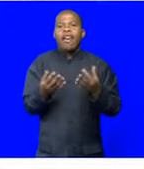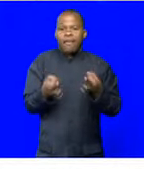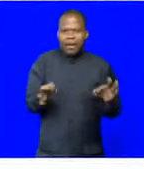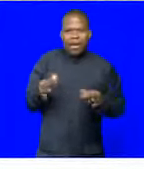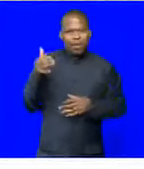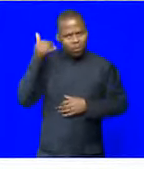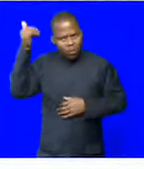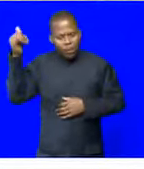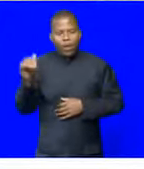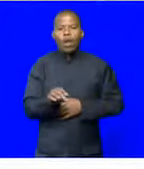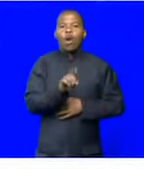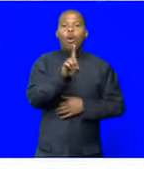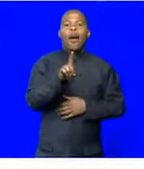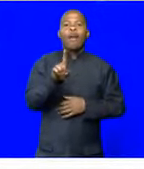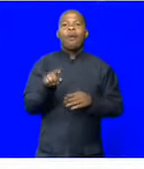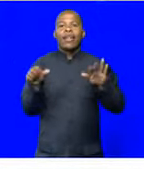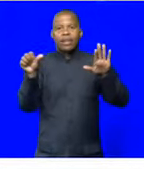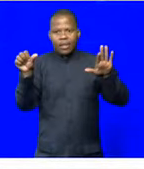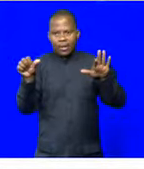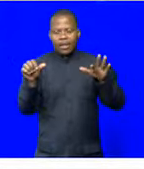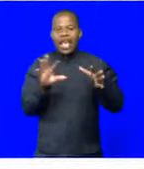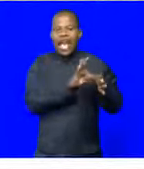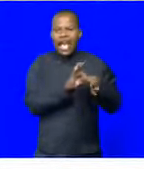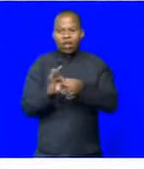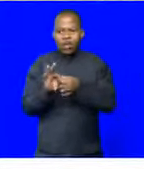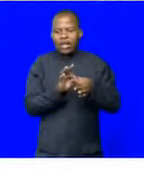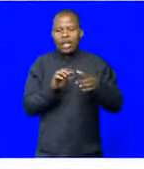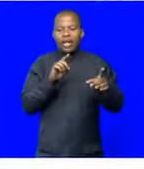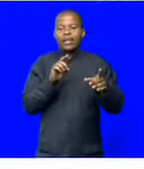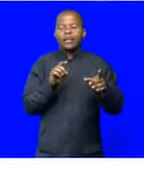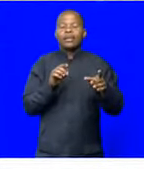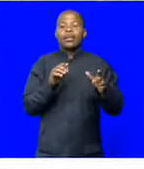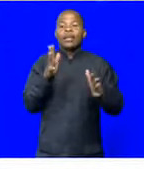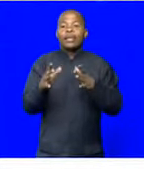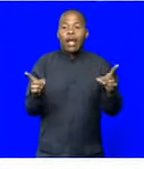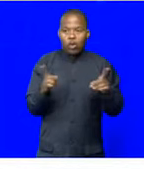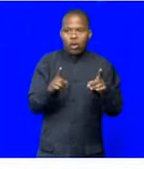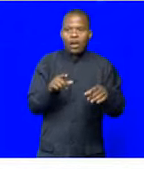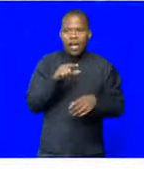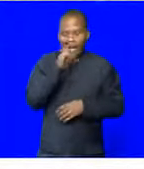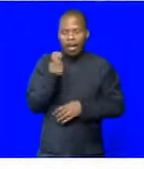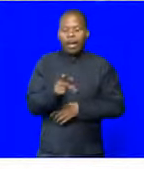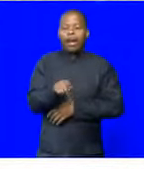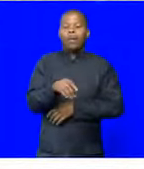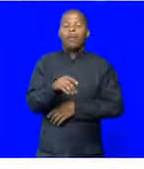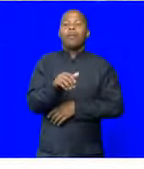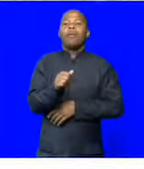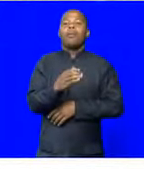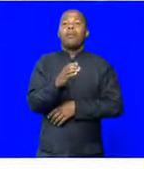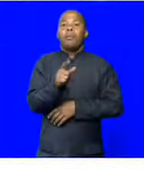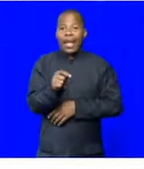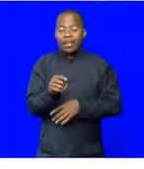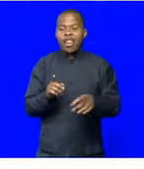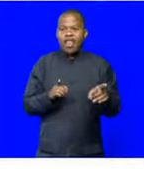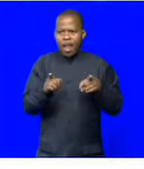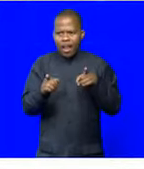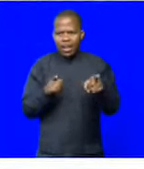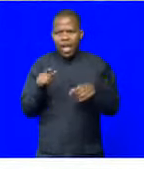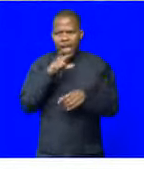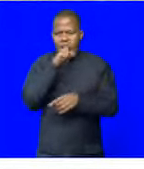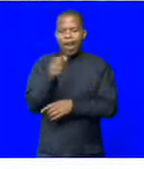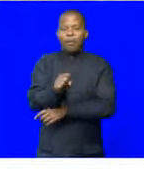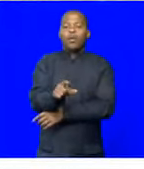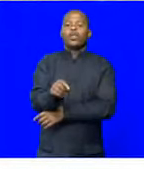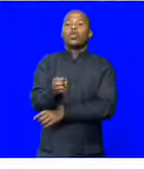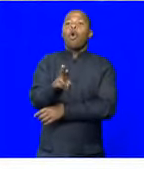116. Lokhu kuvetwe ngumqondisi wenhlangano iPatient Aligned Care Team Pekledi Pact noSipho Stora lonxusa